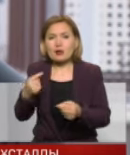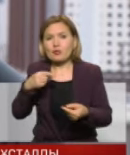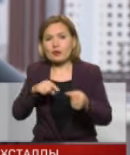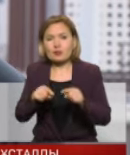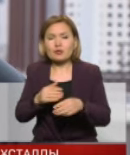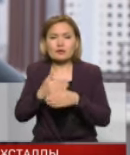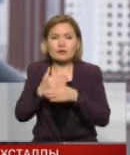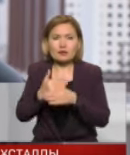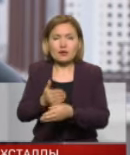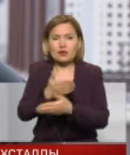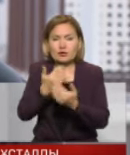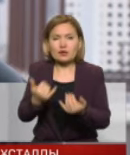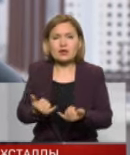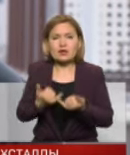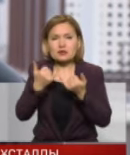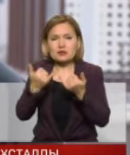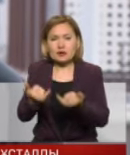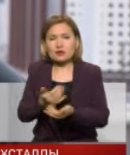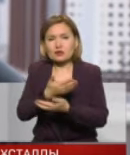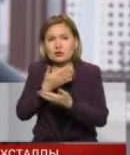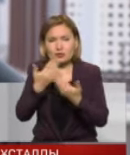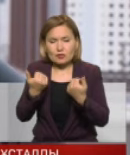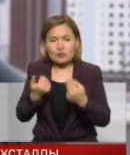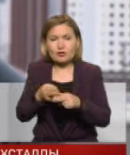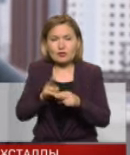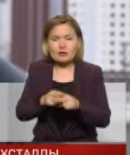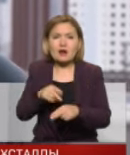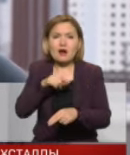деген сыйластығы, адамгершілік